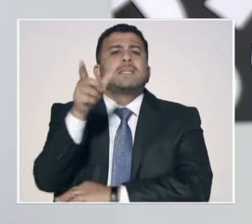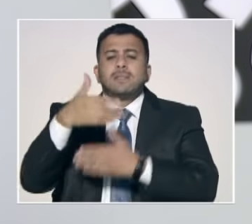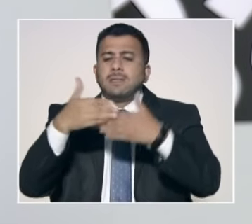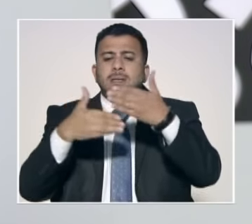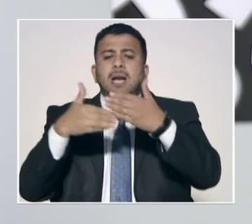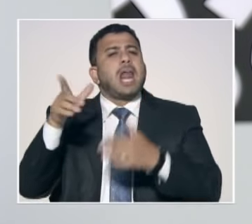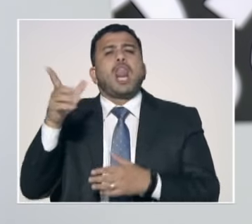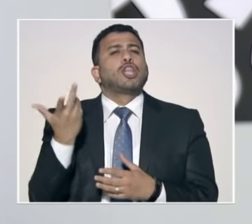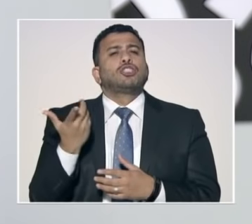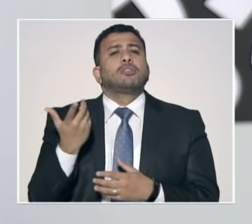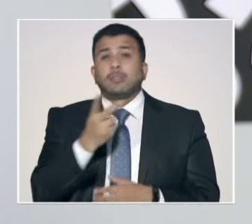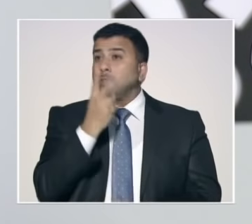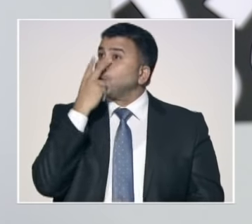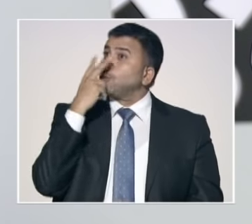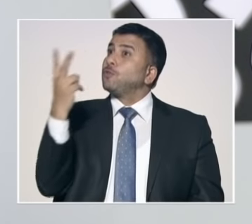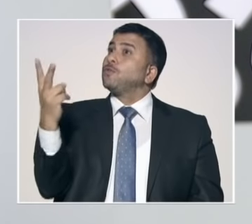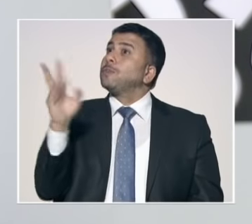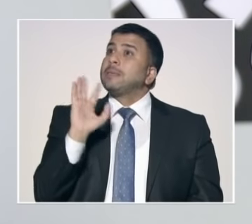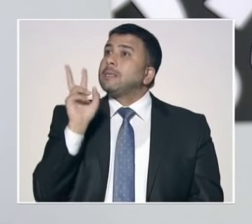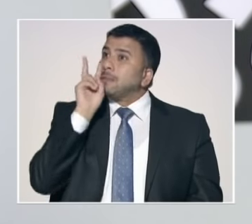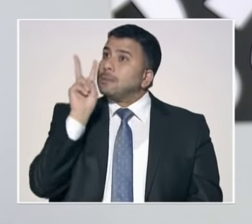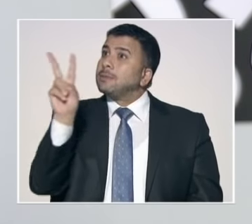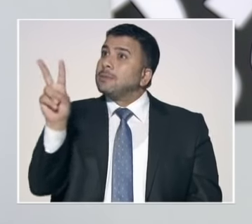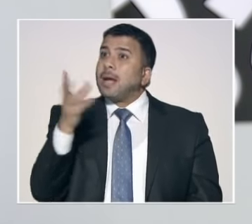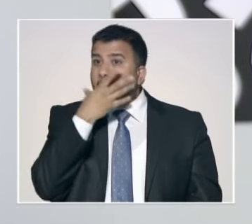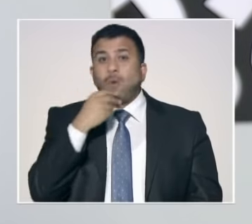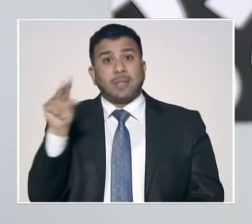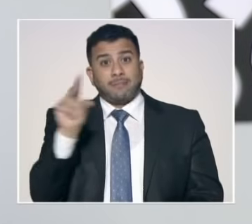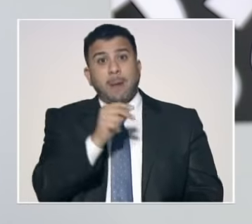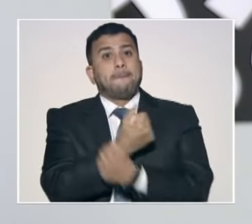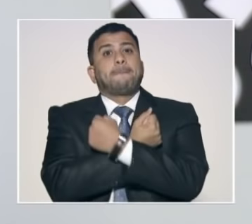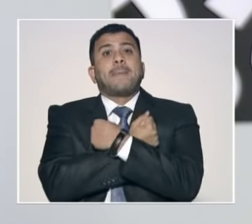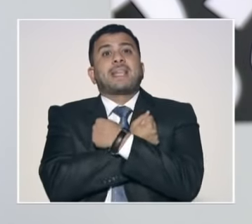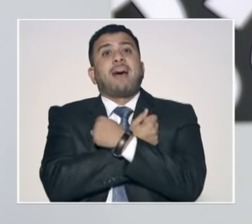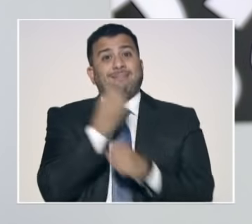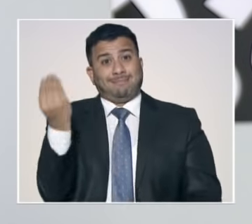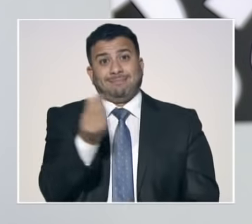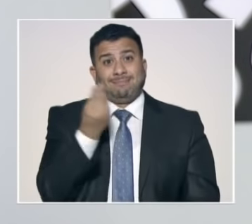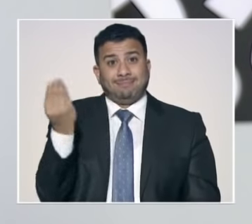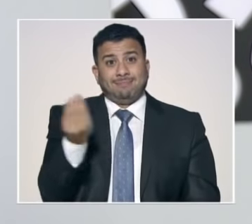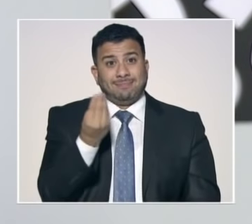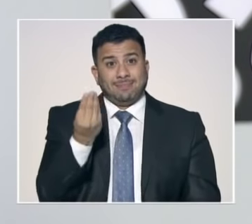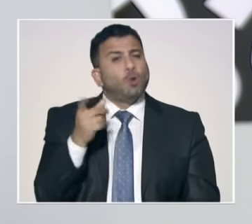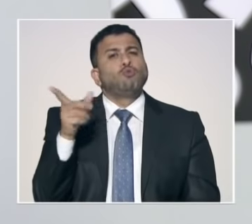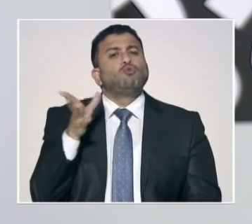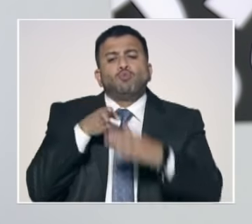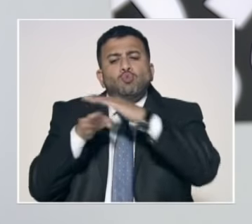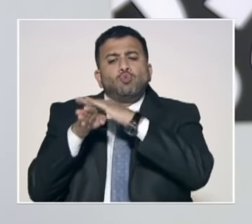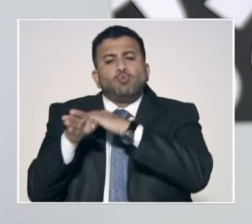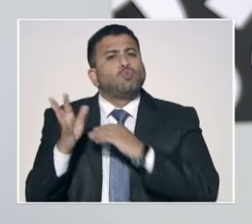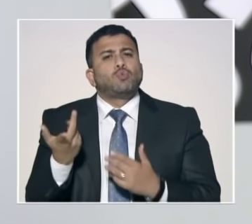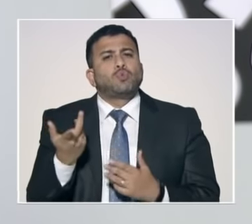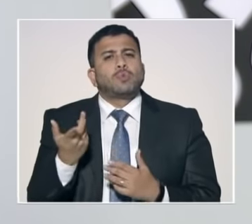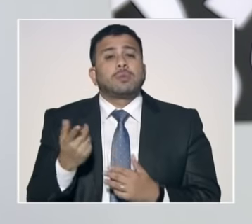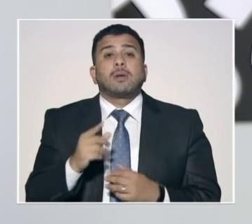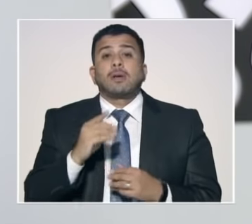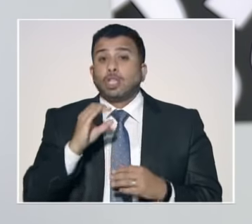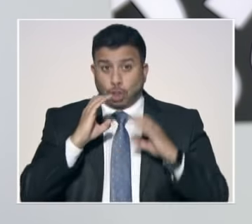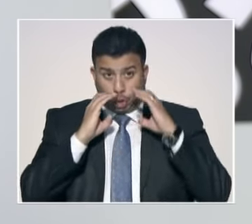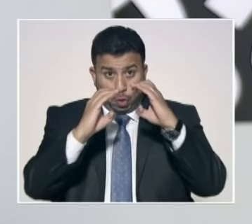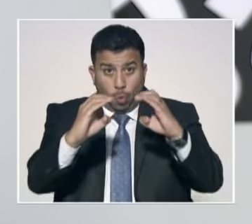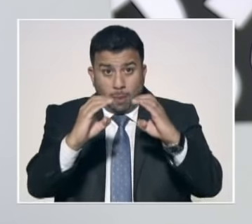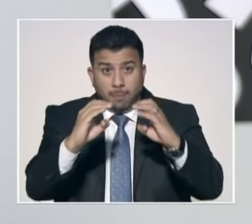والفرجة وجعلها متاحف أم أنها بنيت لأمر آخر؟ الجواب في كتاب الله،